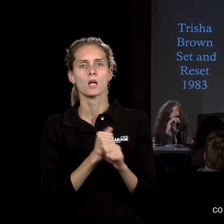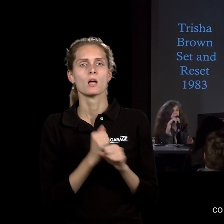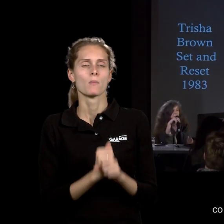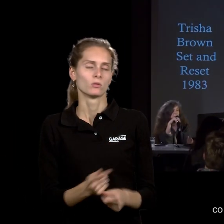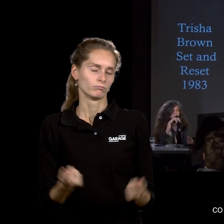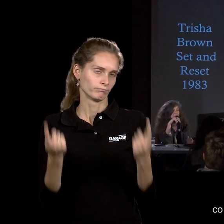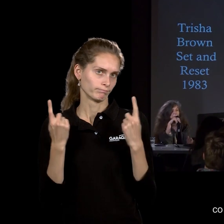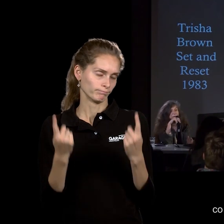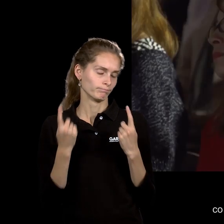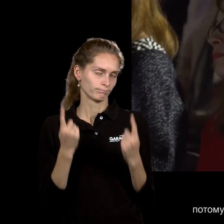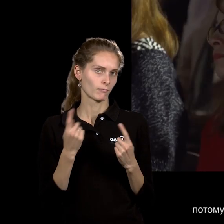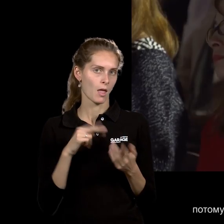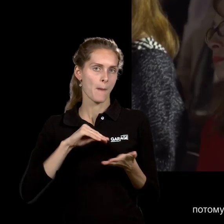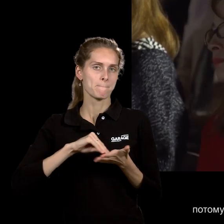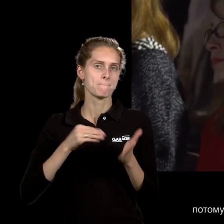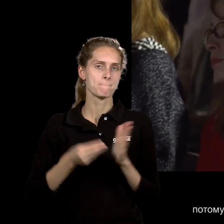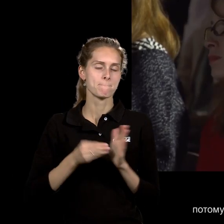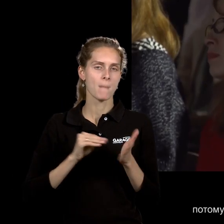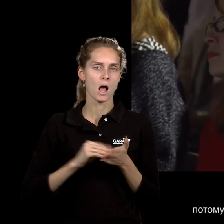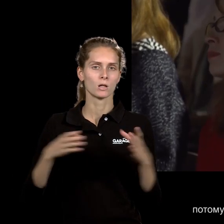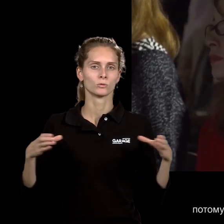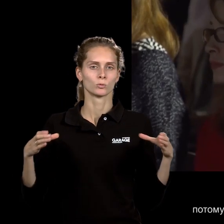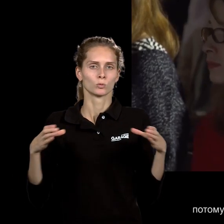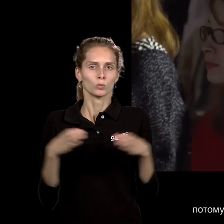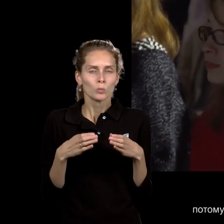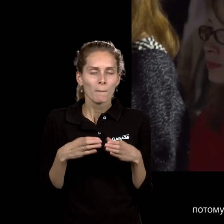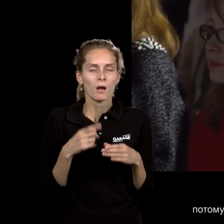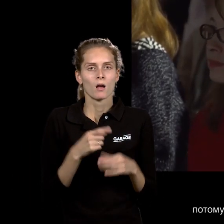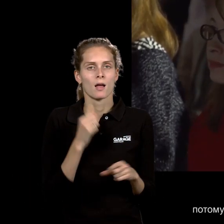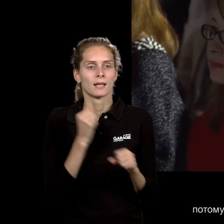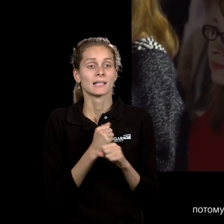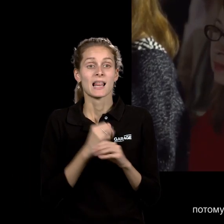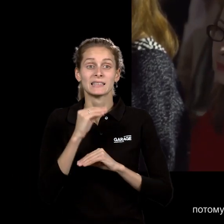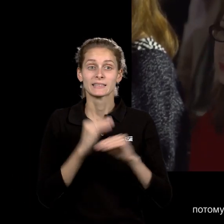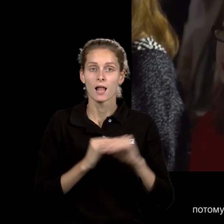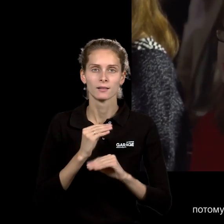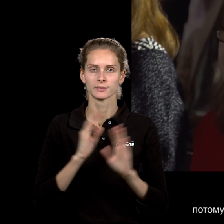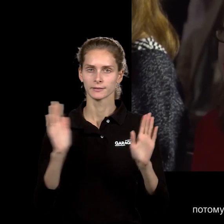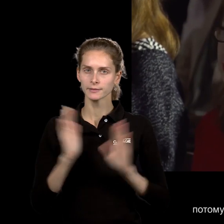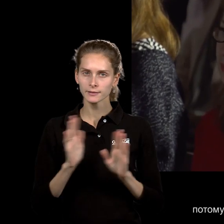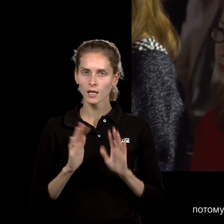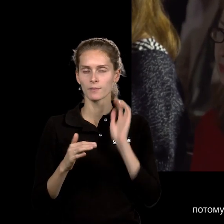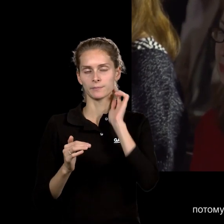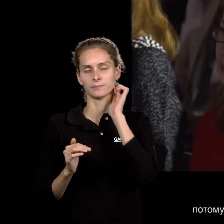знаменитой балетной труппой Триши Браун, но работает уже немножко на других основаниях, потому что он делает не инсталляции, а делает